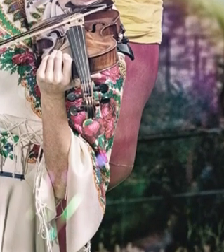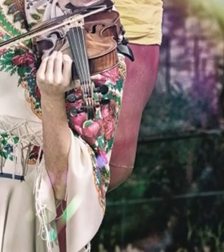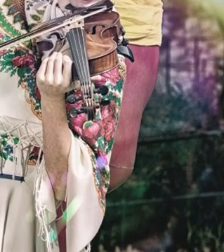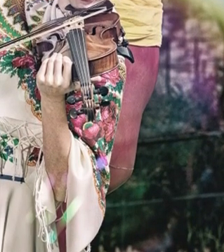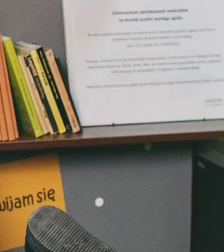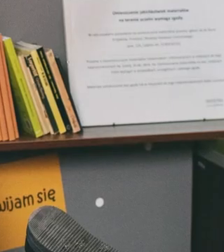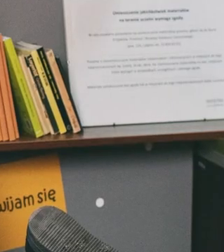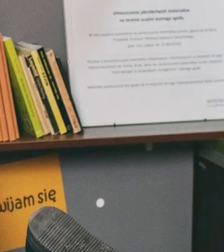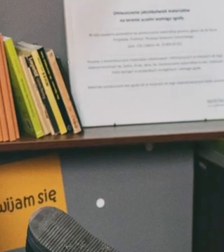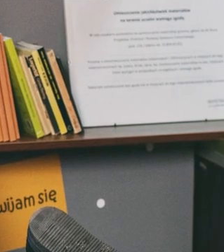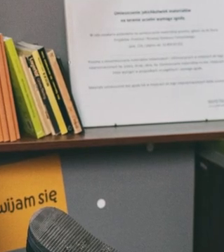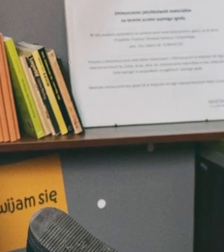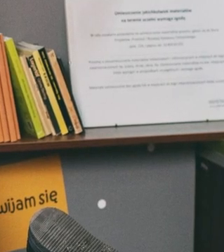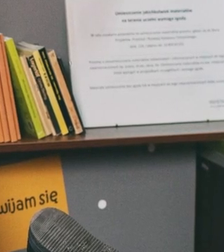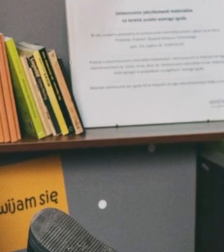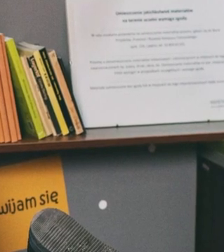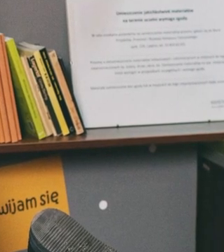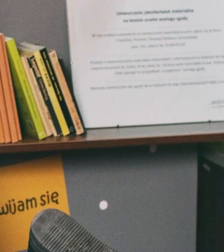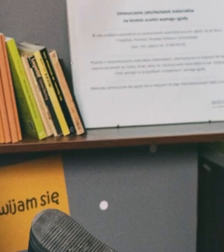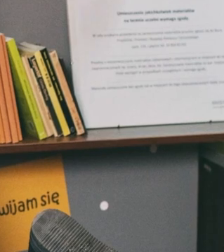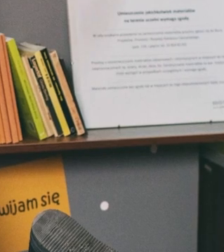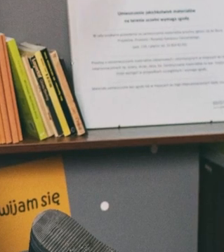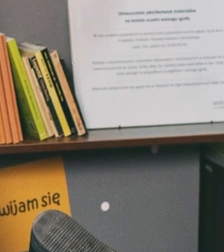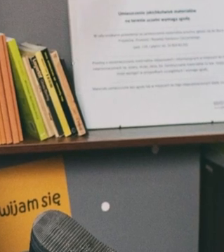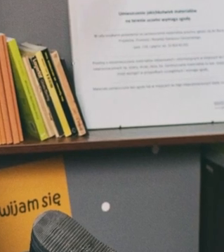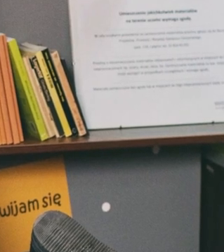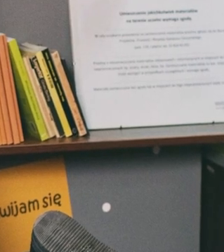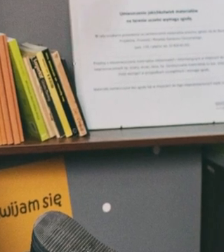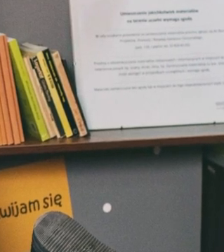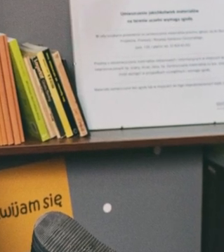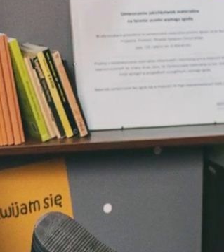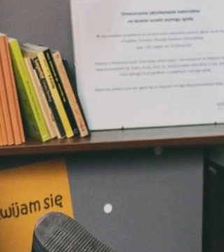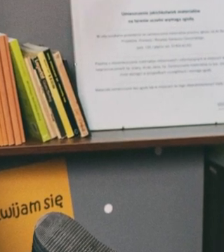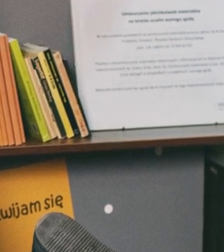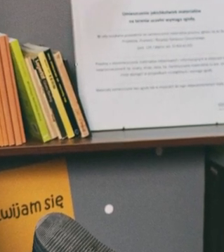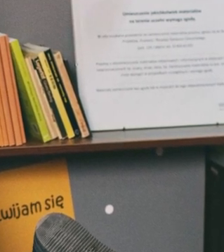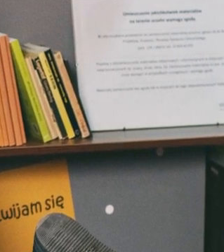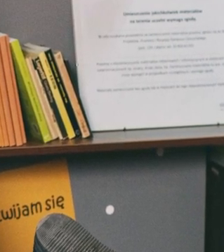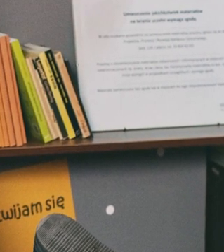jest w nim na ten moment zarejestrowanych blisko 77 tysięcy studentów.